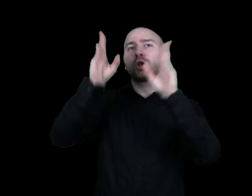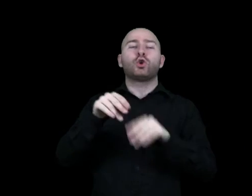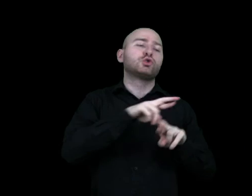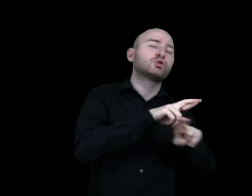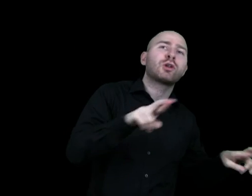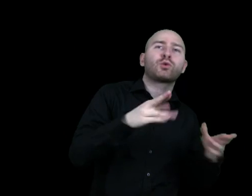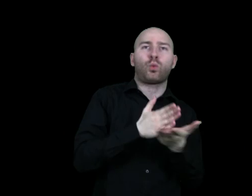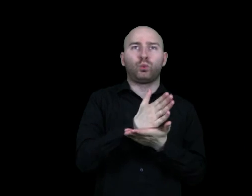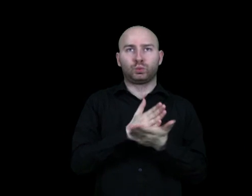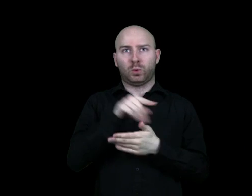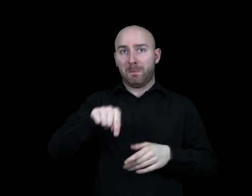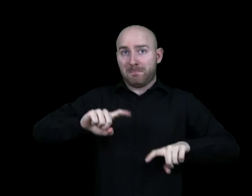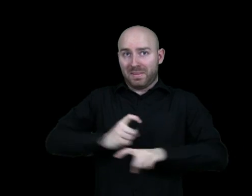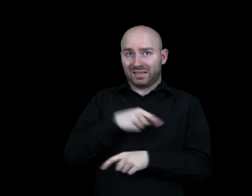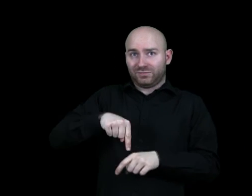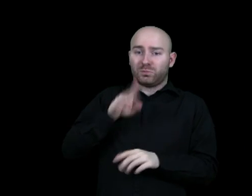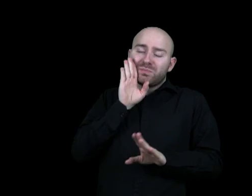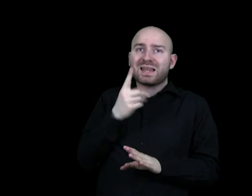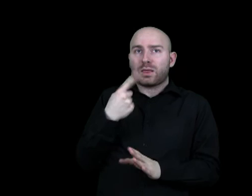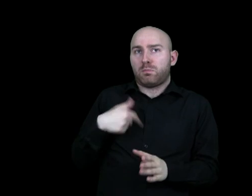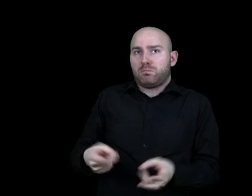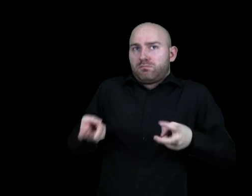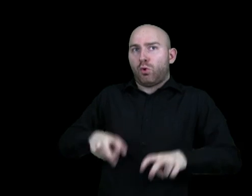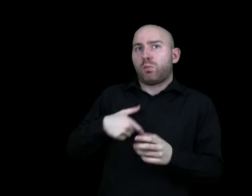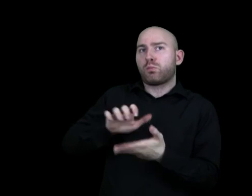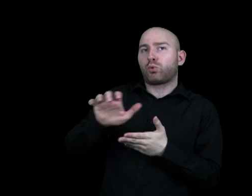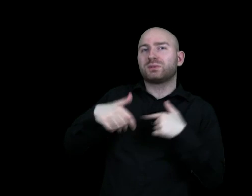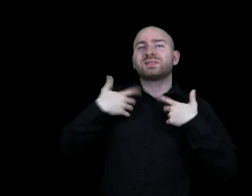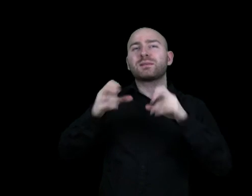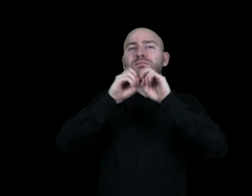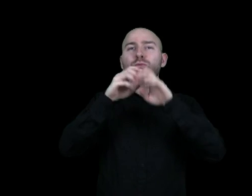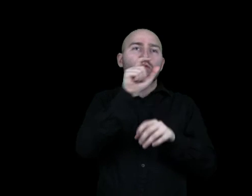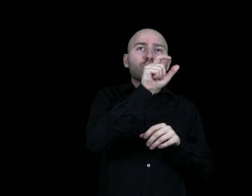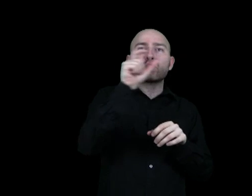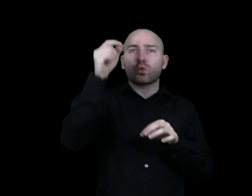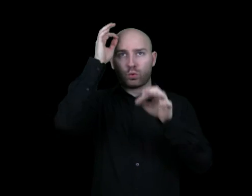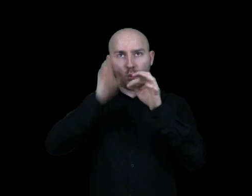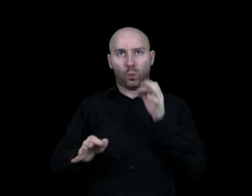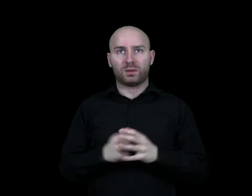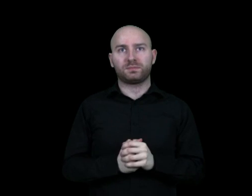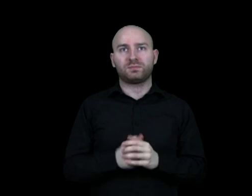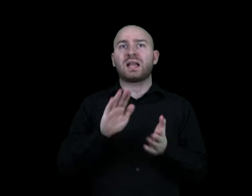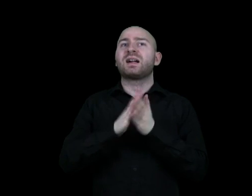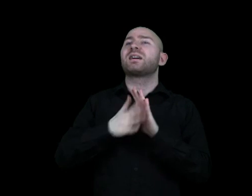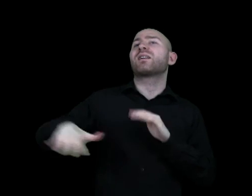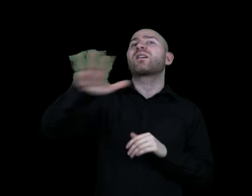Omówimy każde z tych pojęć. Podkreślę je oddzielnie. Wartość rynkowa